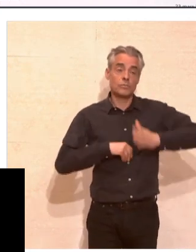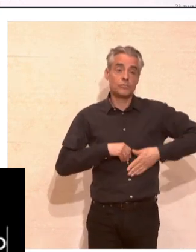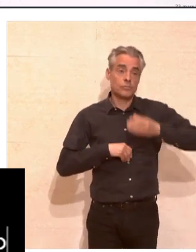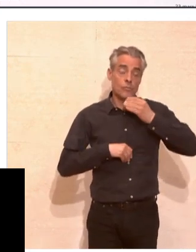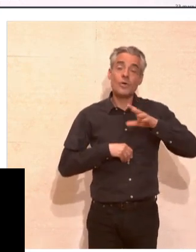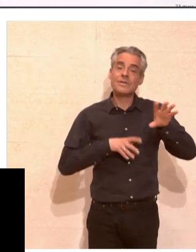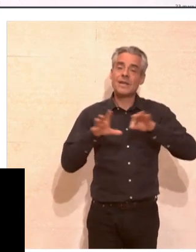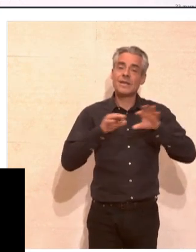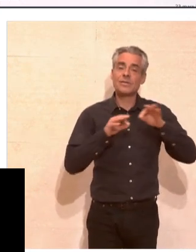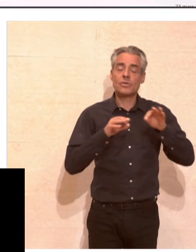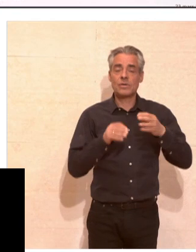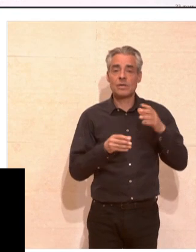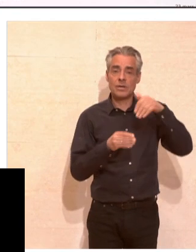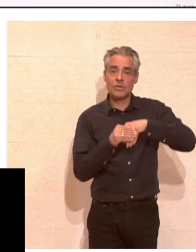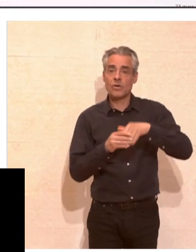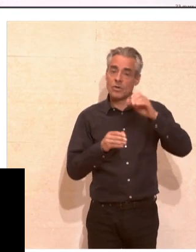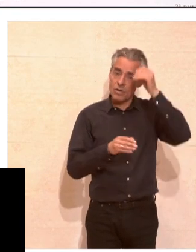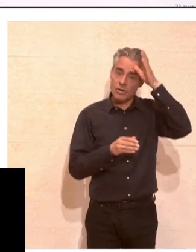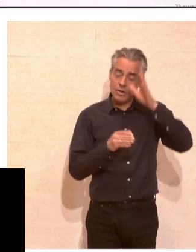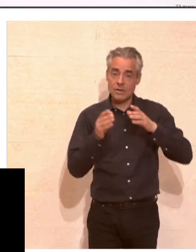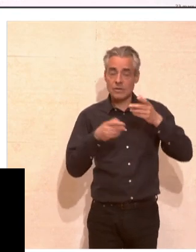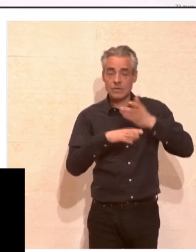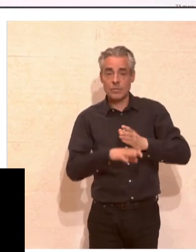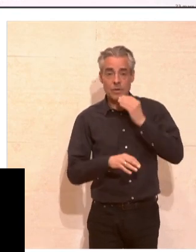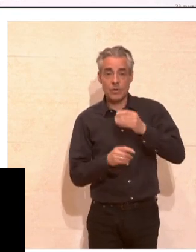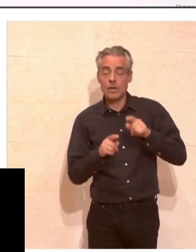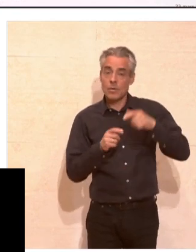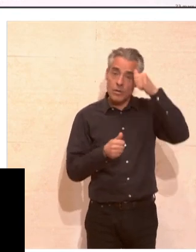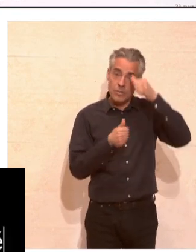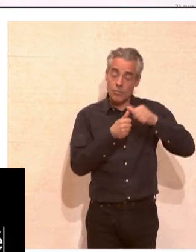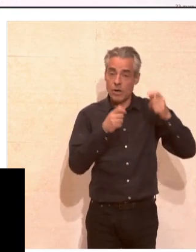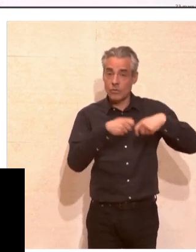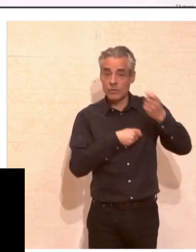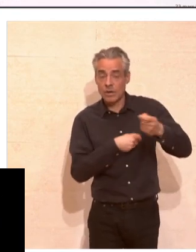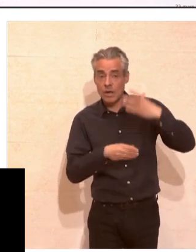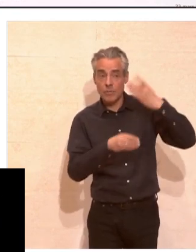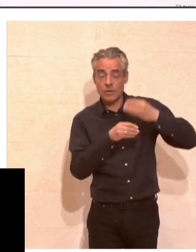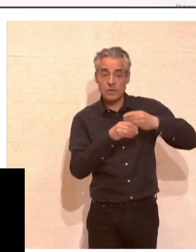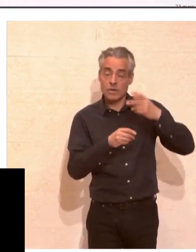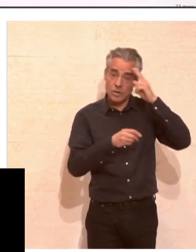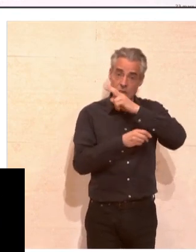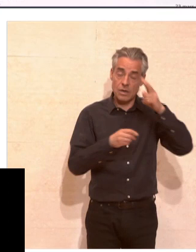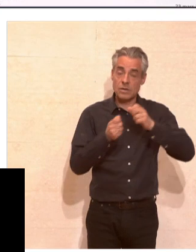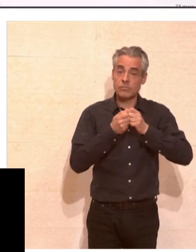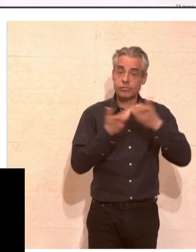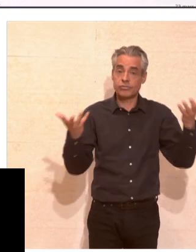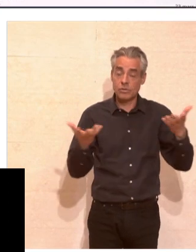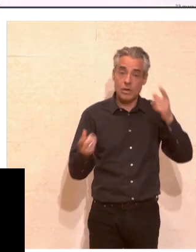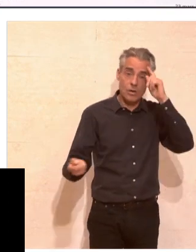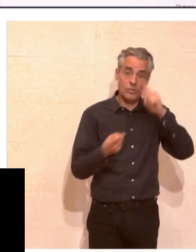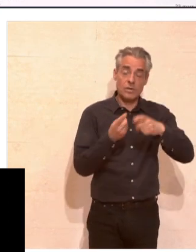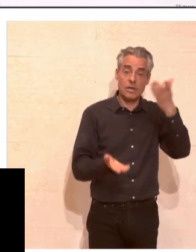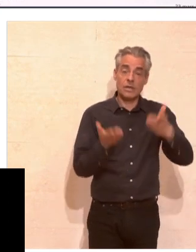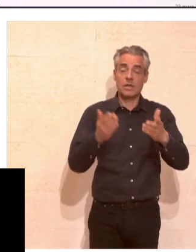pertinentes pour le futur, les intégrer au sein des connaissances préexistantes et en mémoire à long terme, généraliser les apprentissages et extraire les invariants, pour un